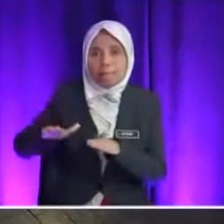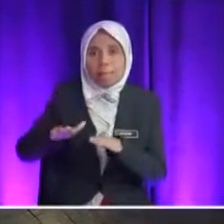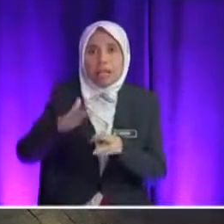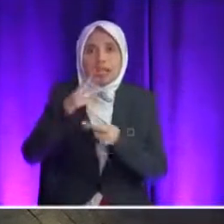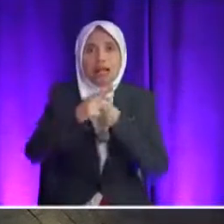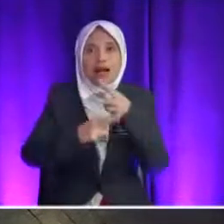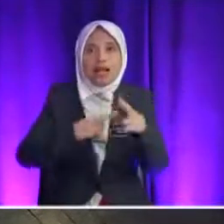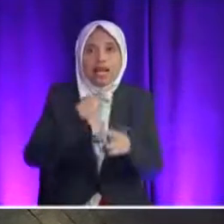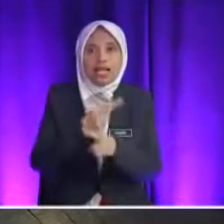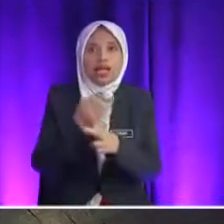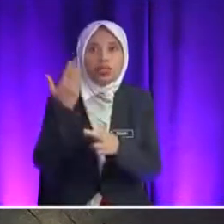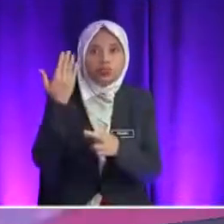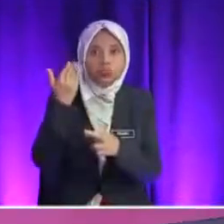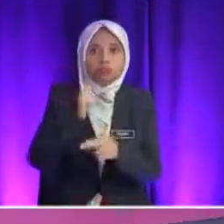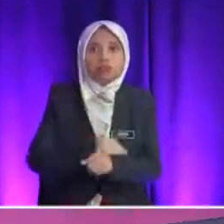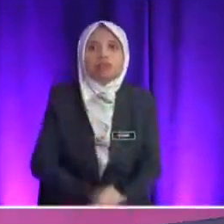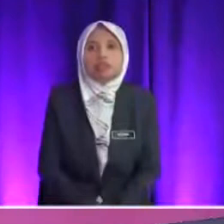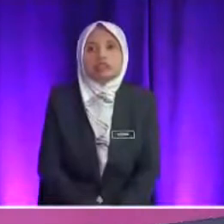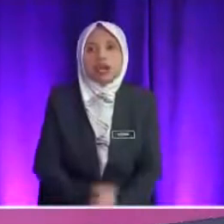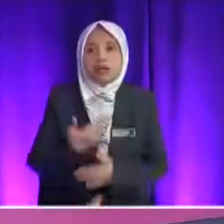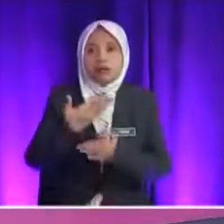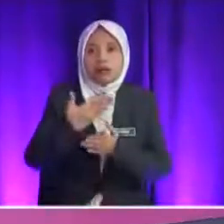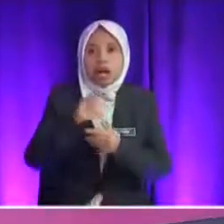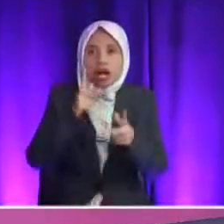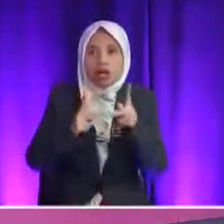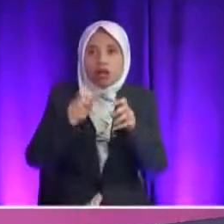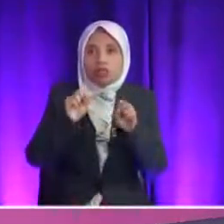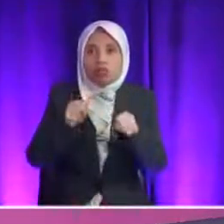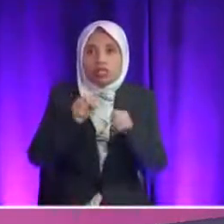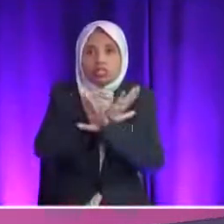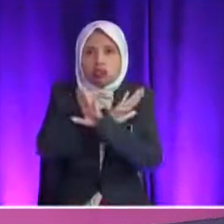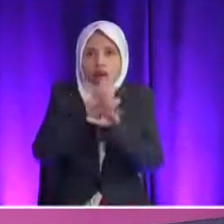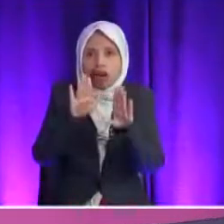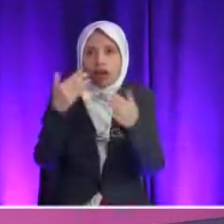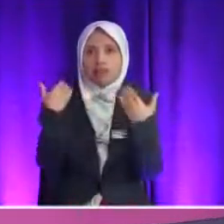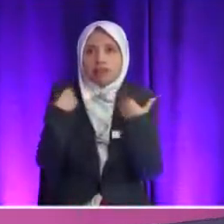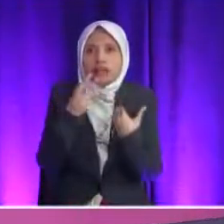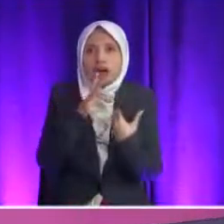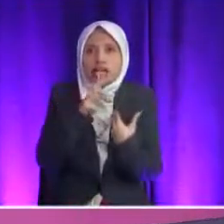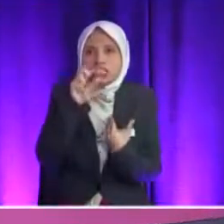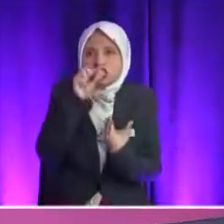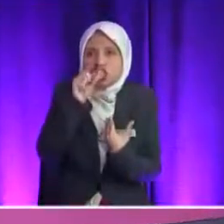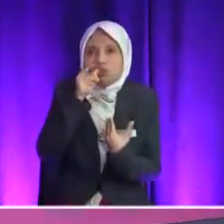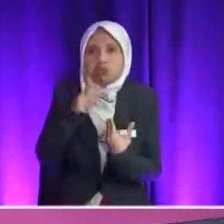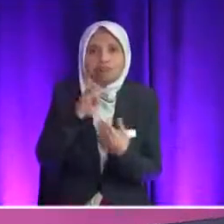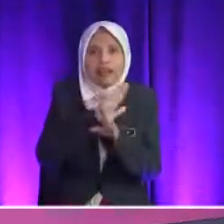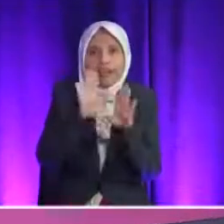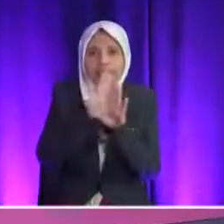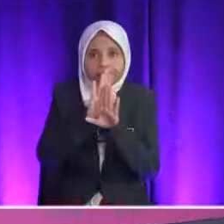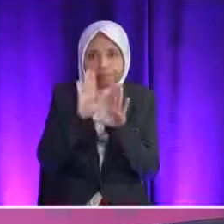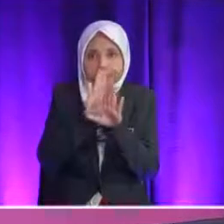ah Oke kalau boleh Jangan Ada Air sini nih ah Q